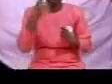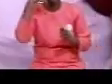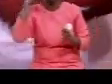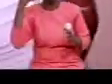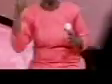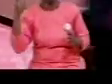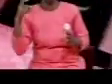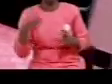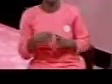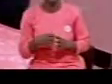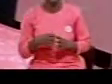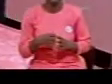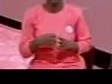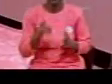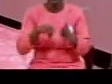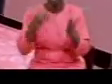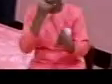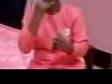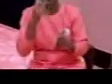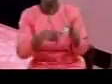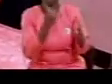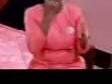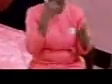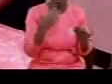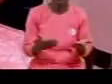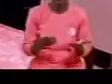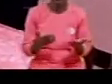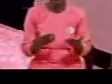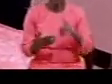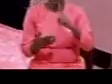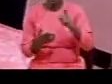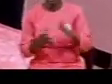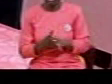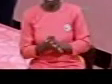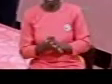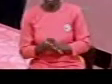ماجد بيه ماجد بيه خير يا ماجد بيه في ايه